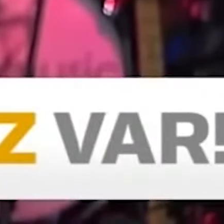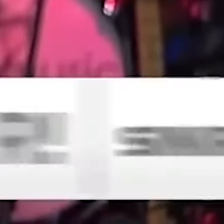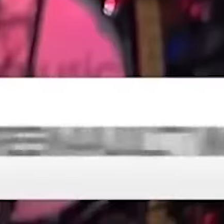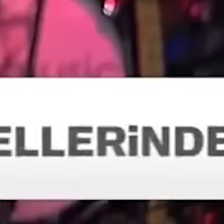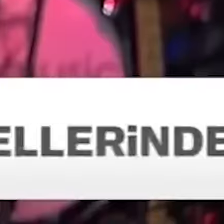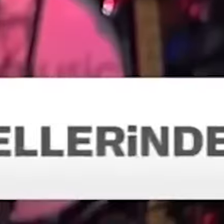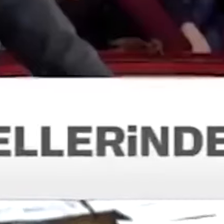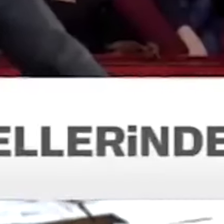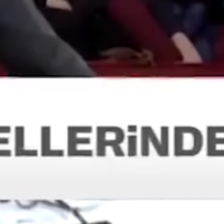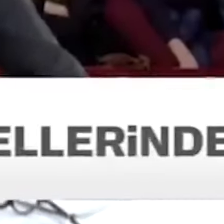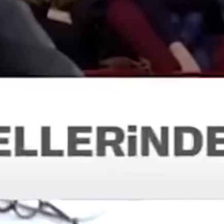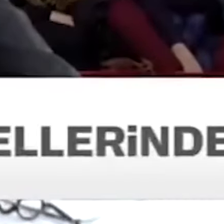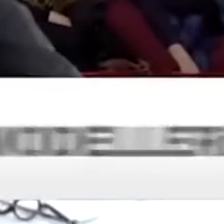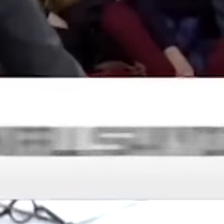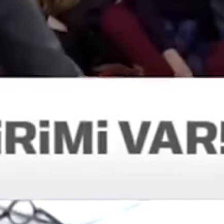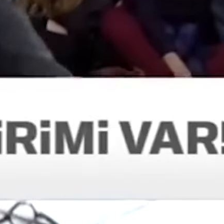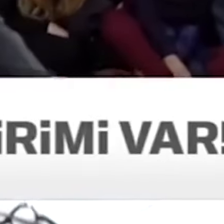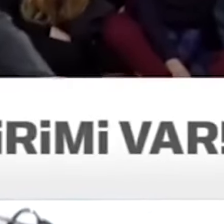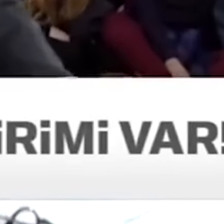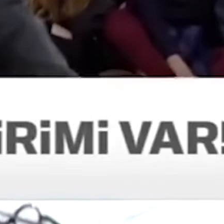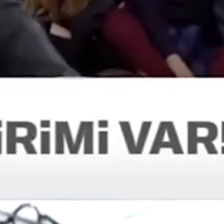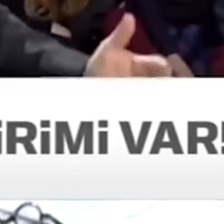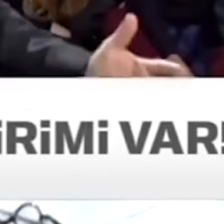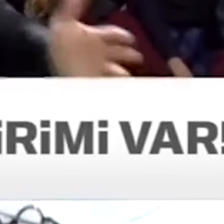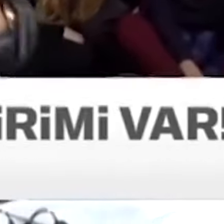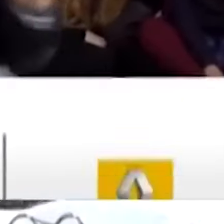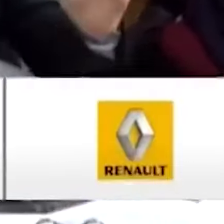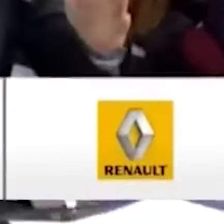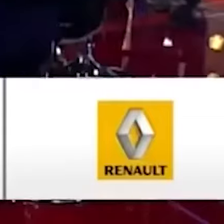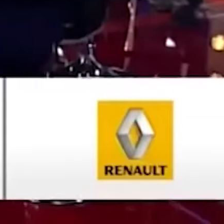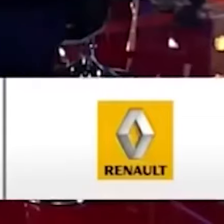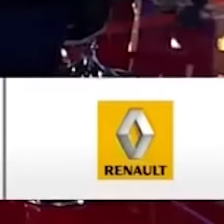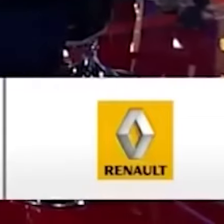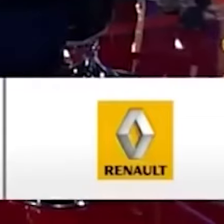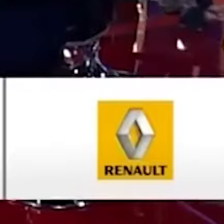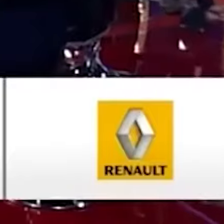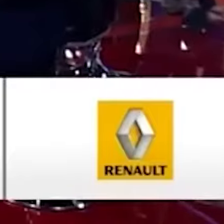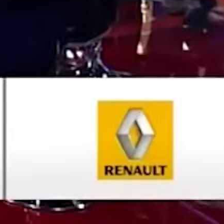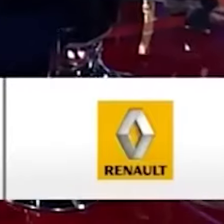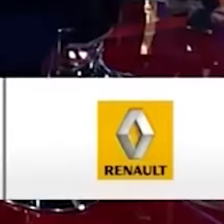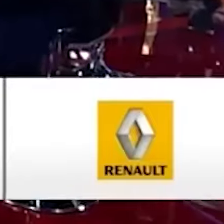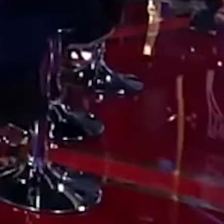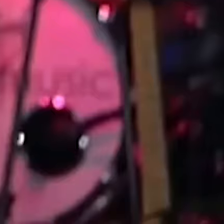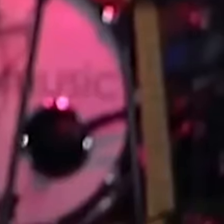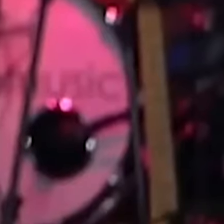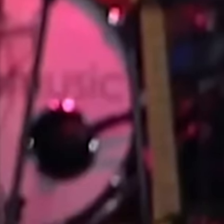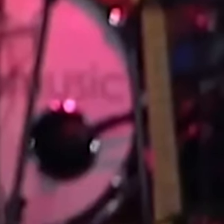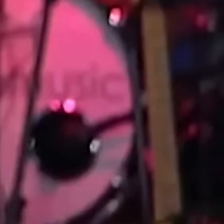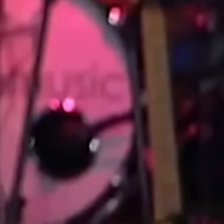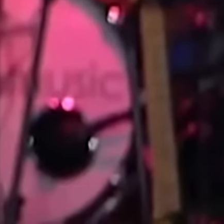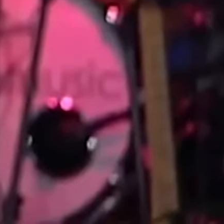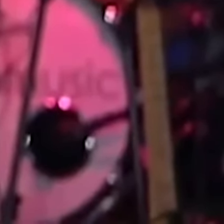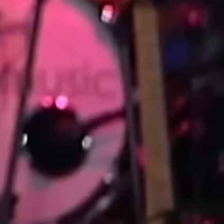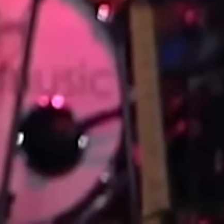panik atakta şey diyor. Ay bir şey oluyor gibi geliyor, bir şey oluyor gibi. Yo, erkekler yo. Çok daha net. Kalp krizi geçiyor. Ölüyorum lan, ne yapıyorsunuz